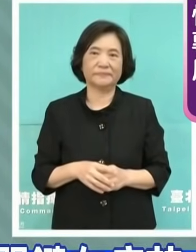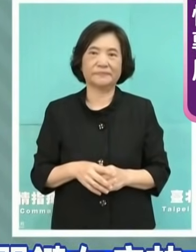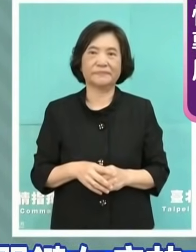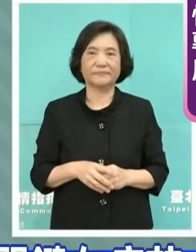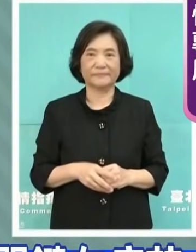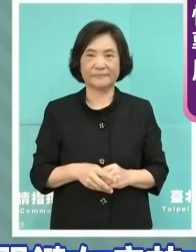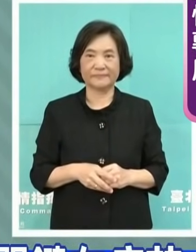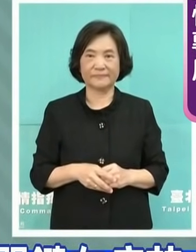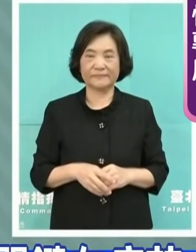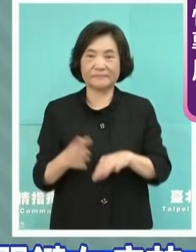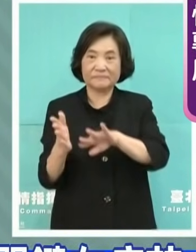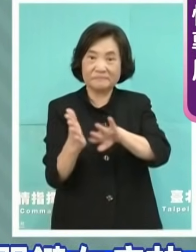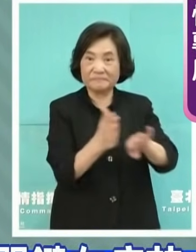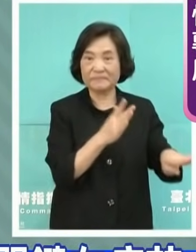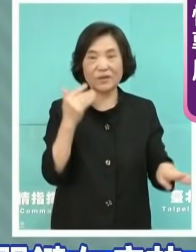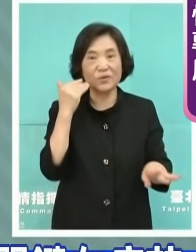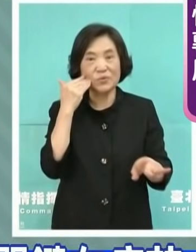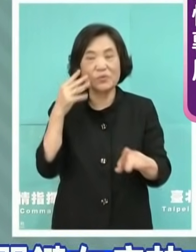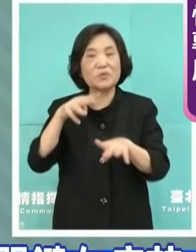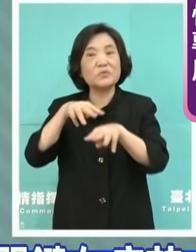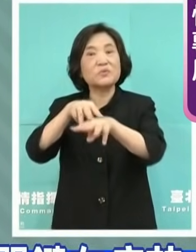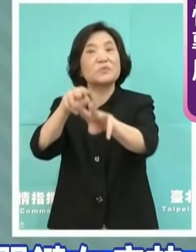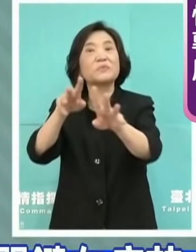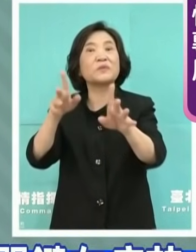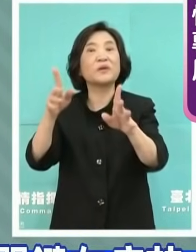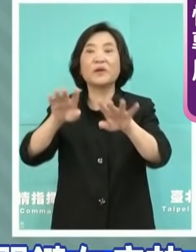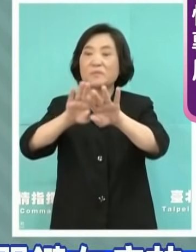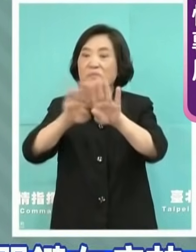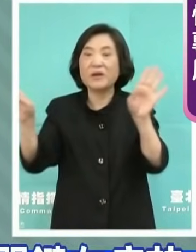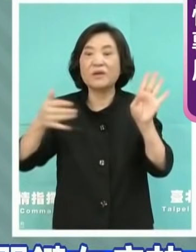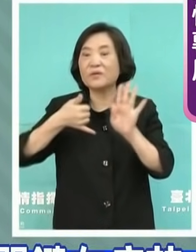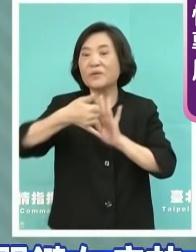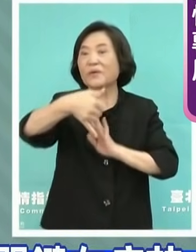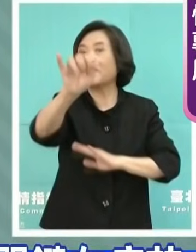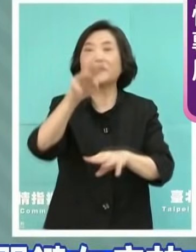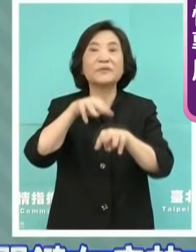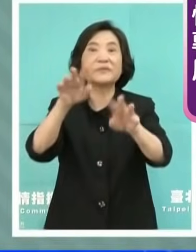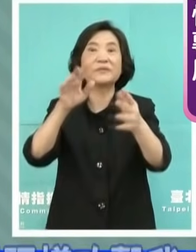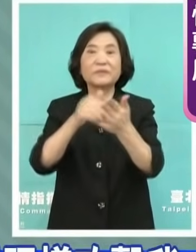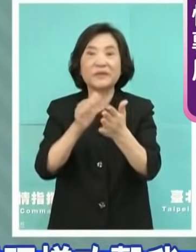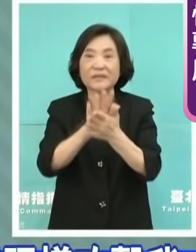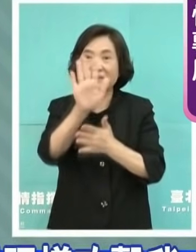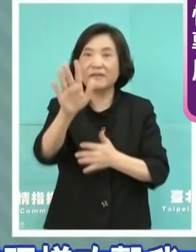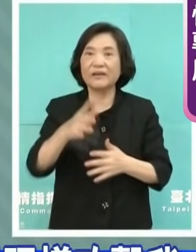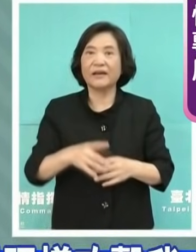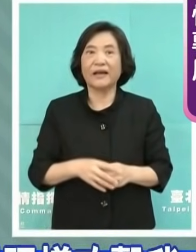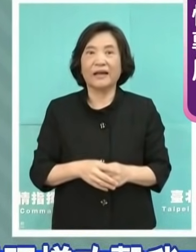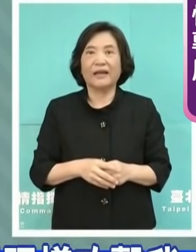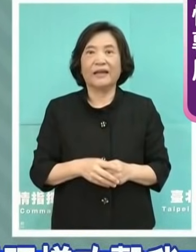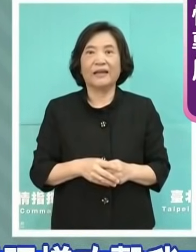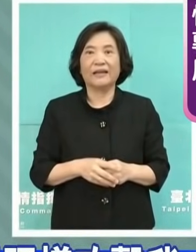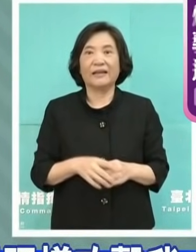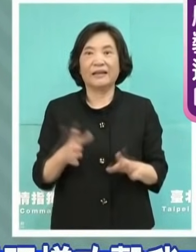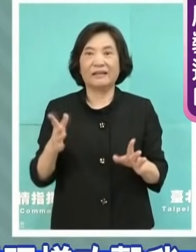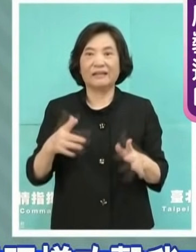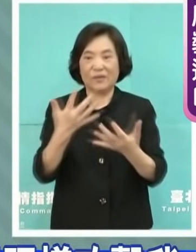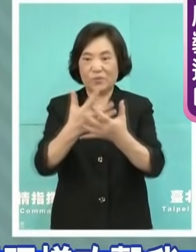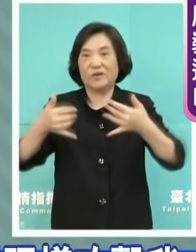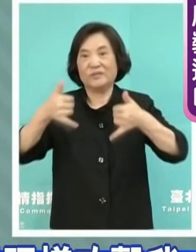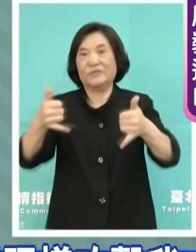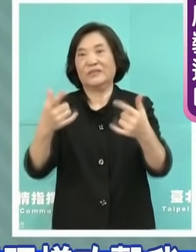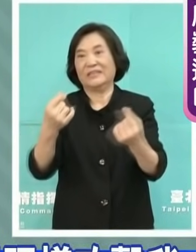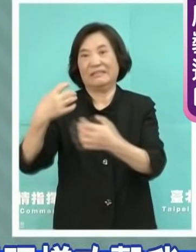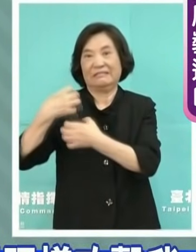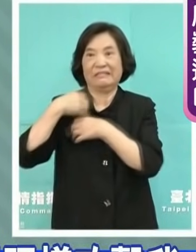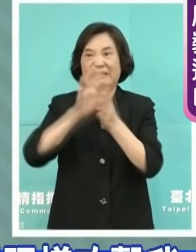理。那至于说我们处理完专业的哦，就出了房间，你知道哦，那网军撤离还不是